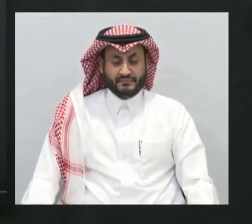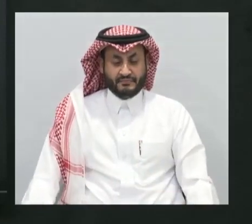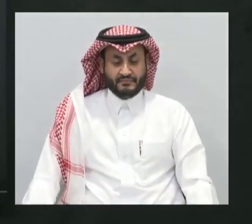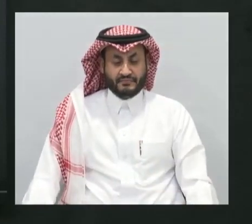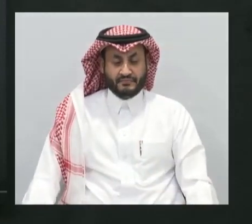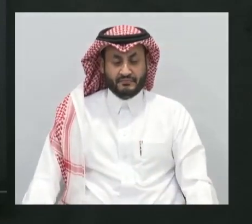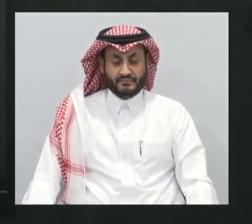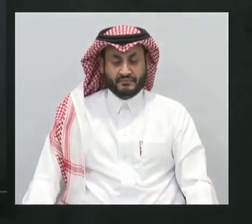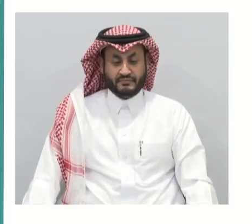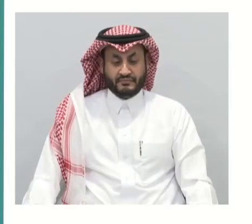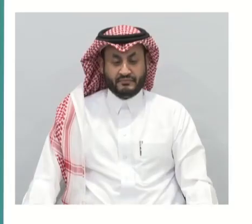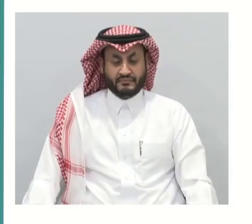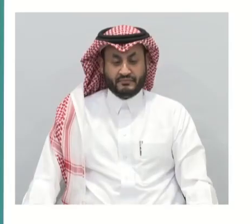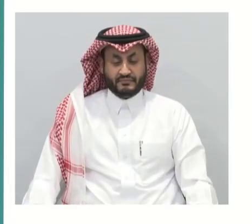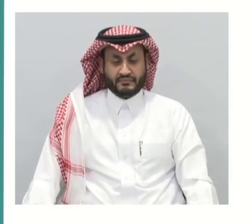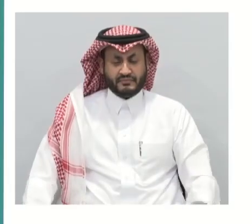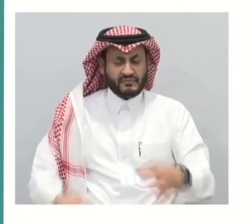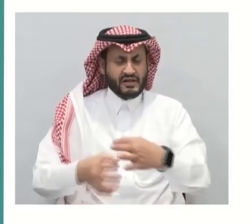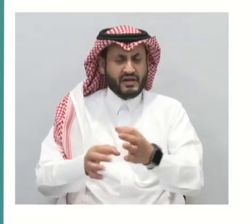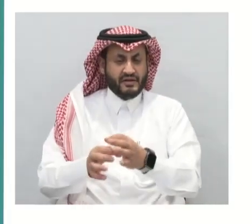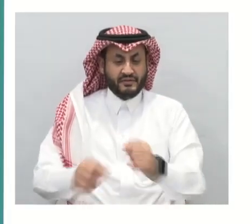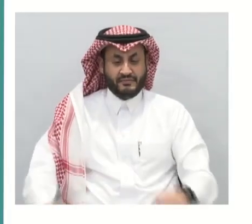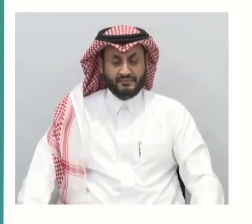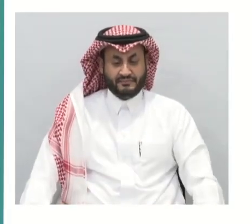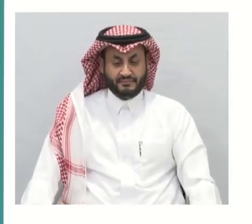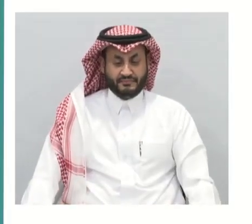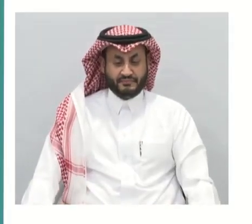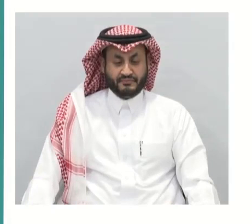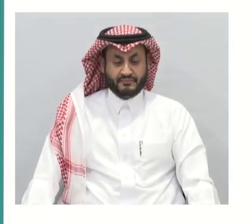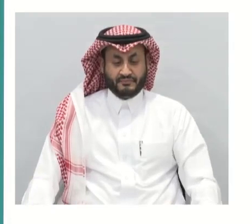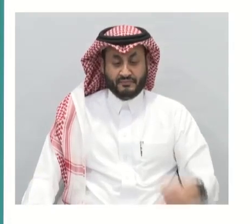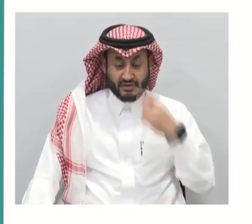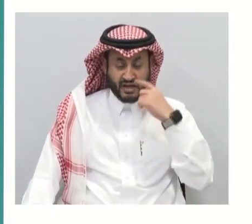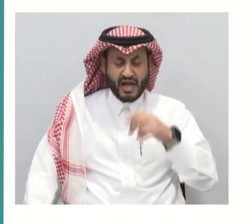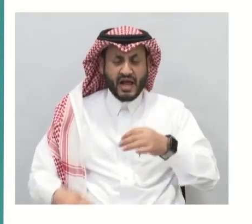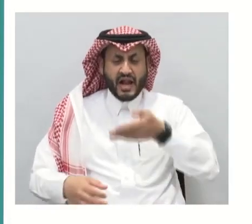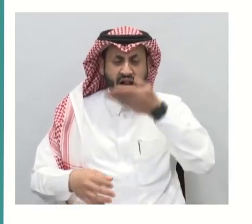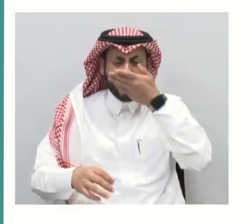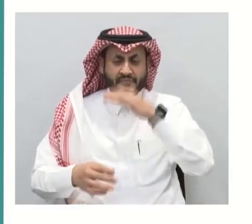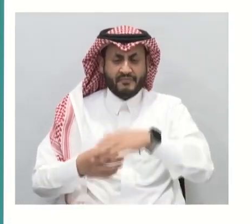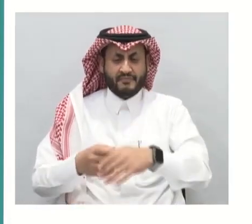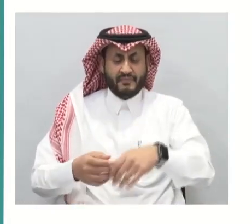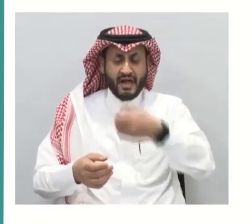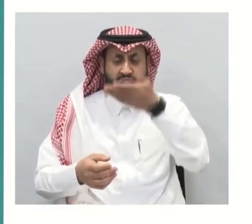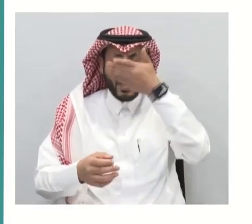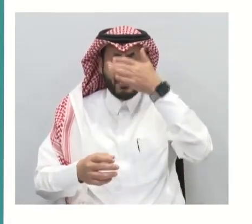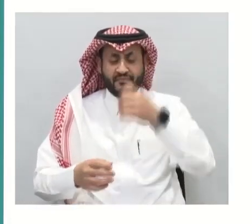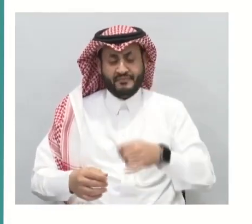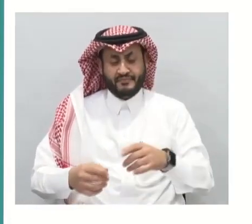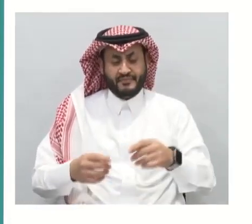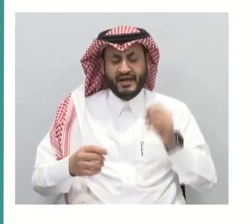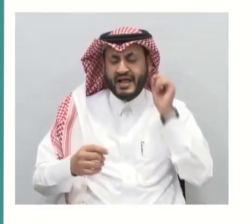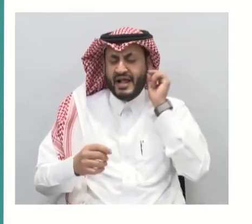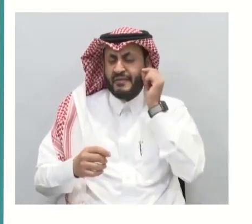وظائف الاذن القوقعه تتكون من سائل وخلايا شعريه